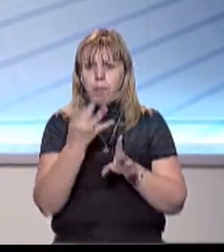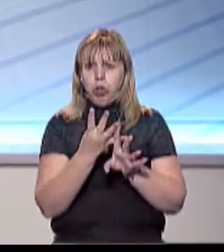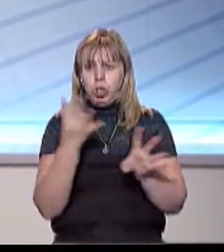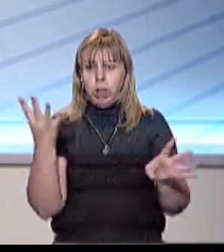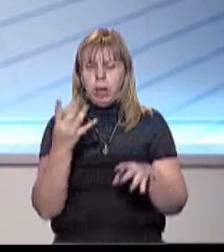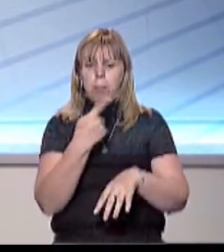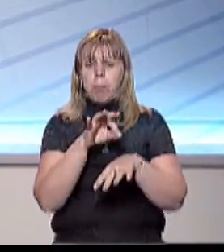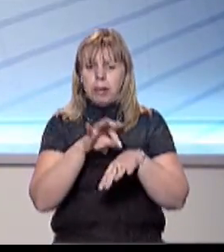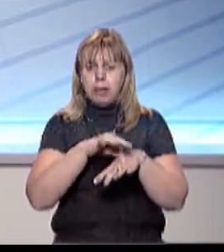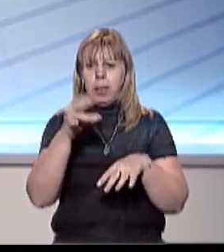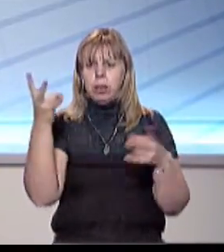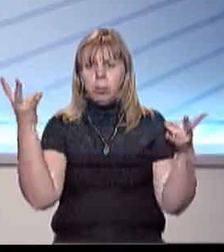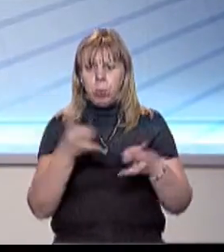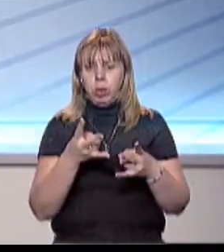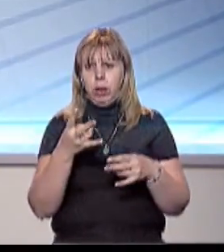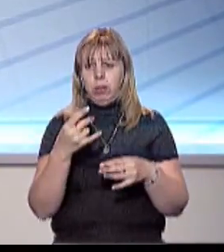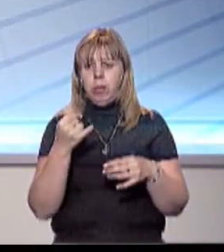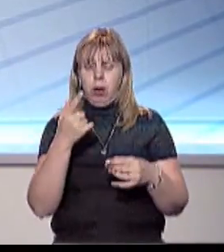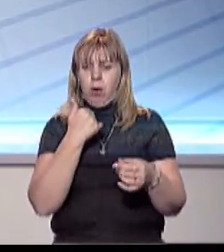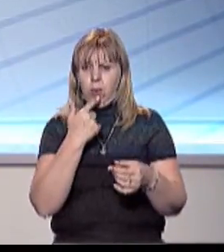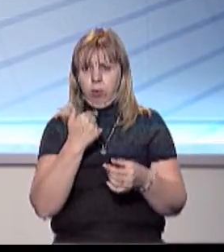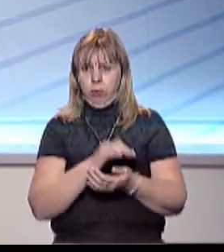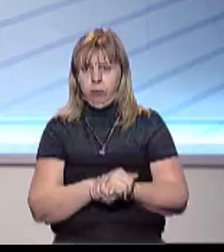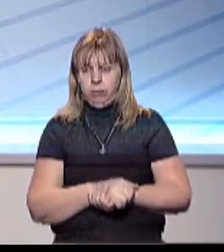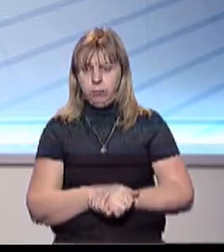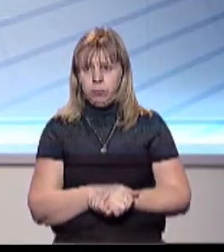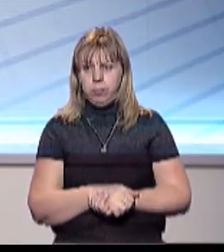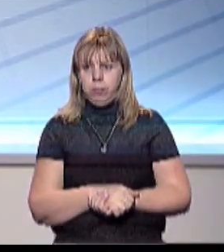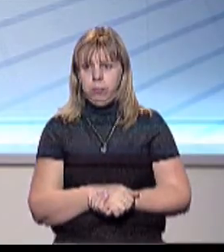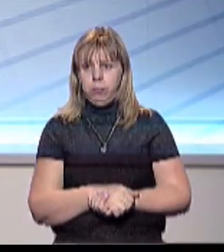чергу пацієнти потребують переливання крові.